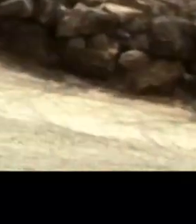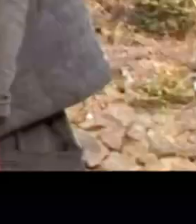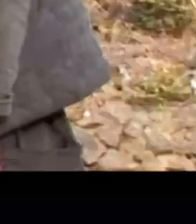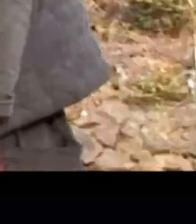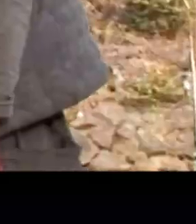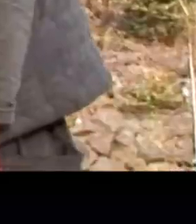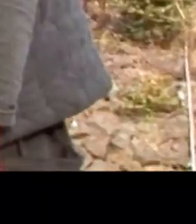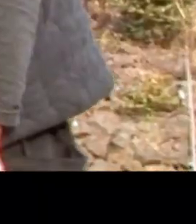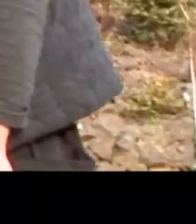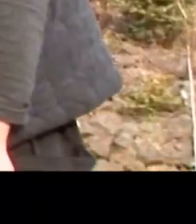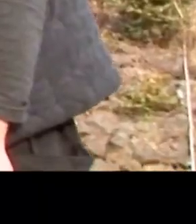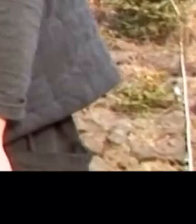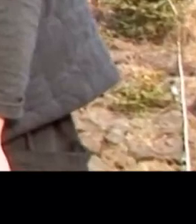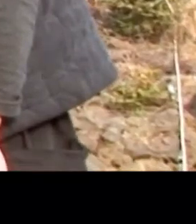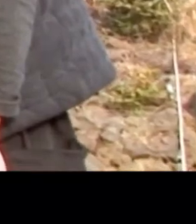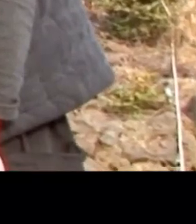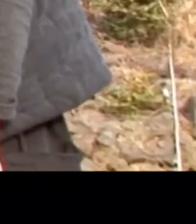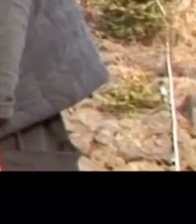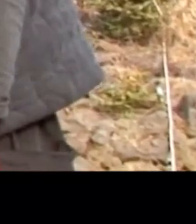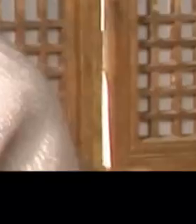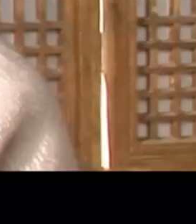찾아다녔어요.